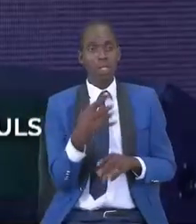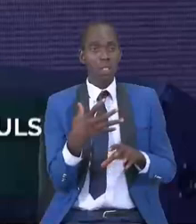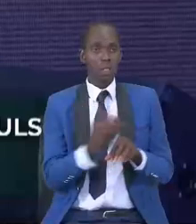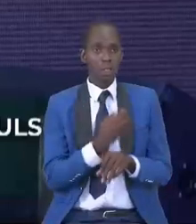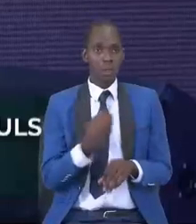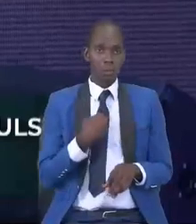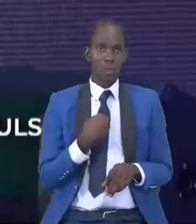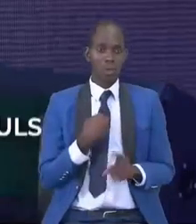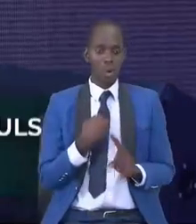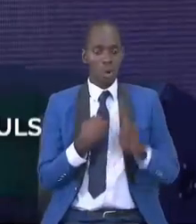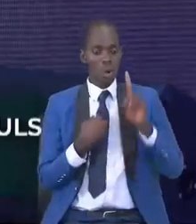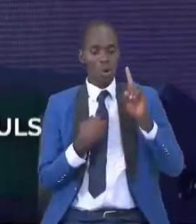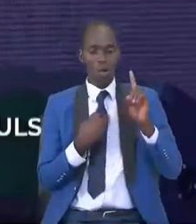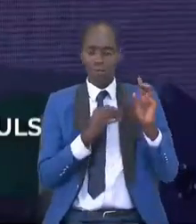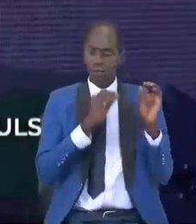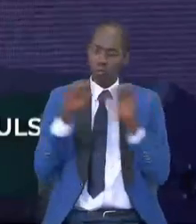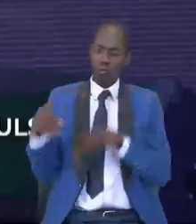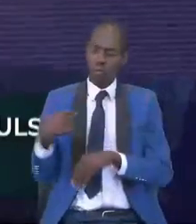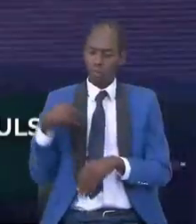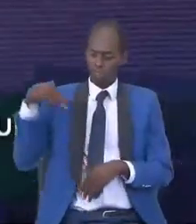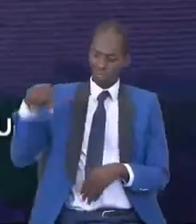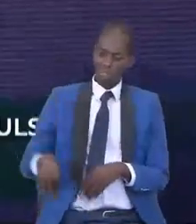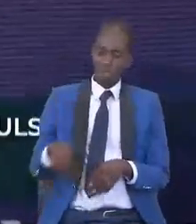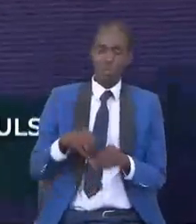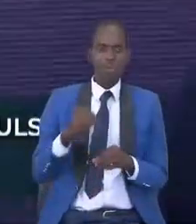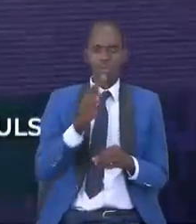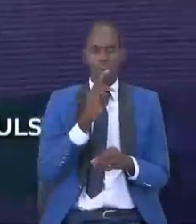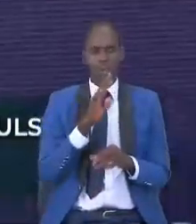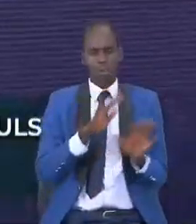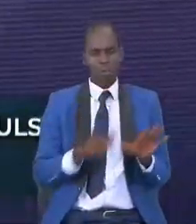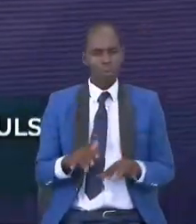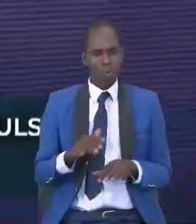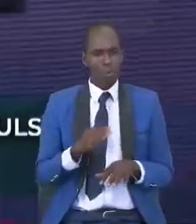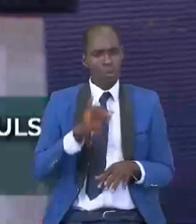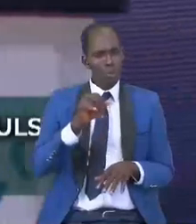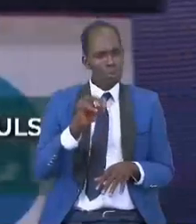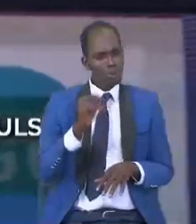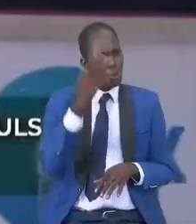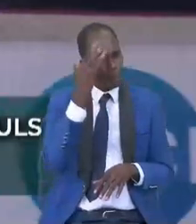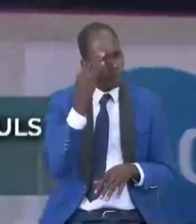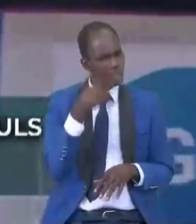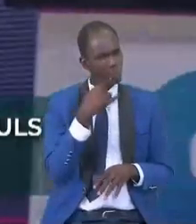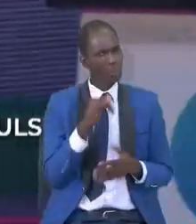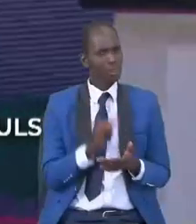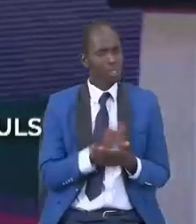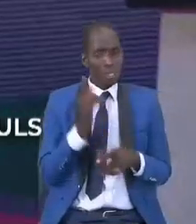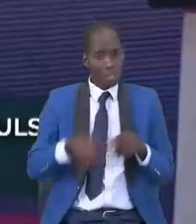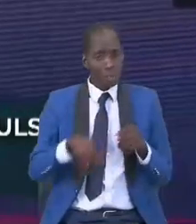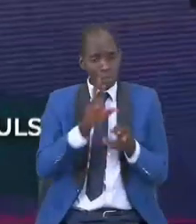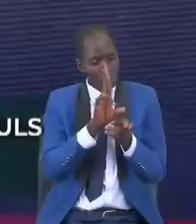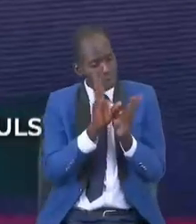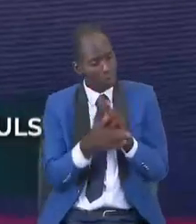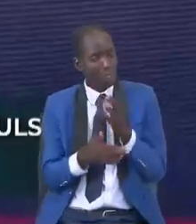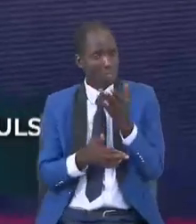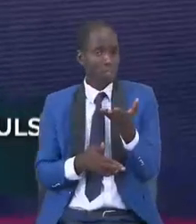se calmera envers vous. Jonas, pourquoi tu as dit ça? Est-ce que tu peux pas te repentir là? Est-ce que tu ne peux même pas dire